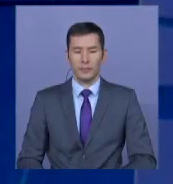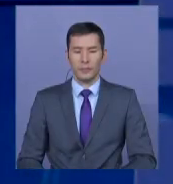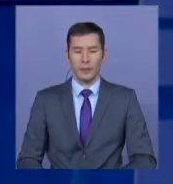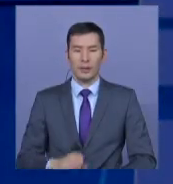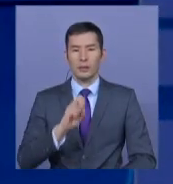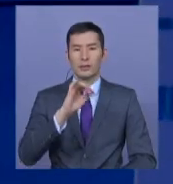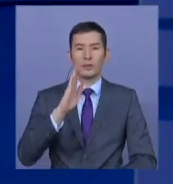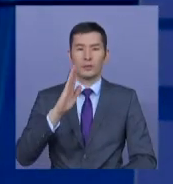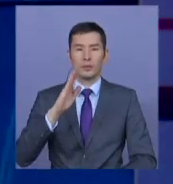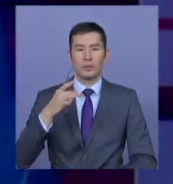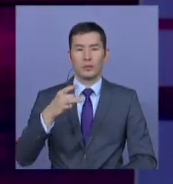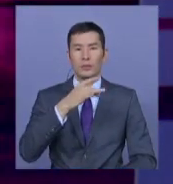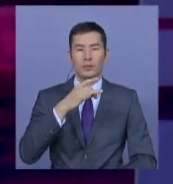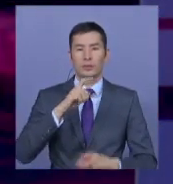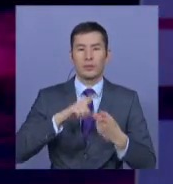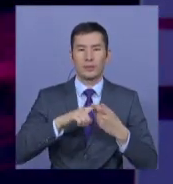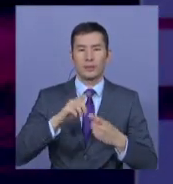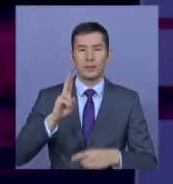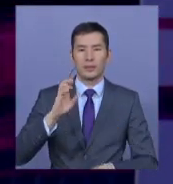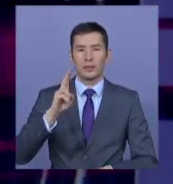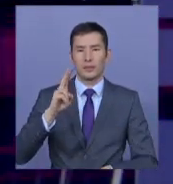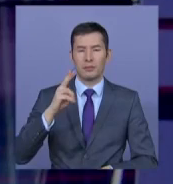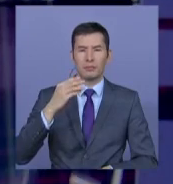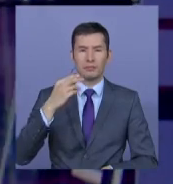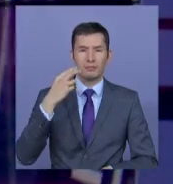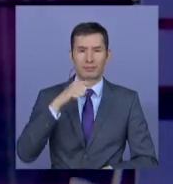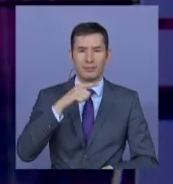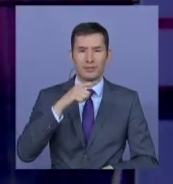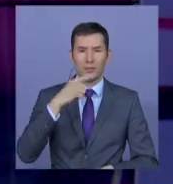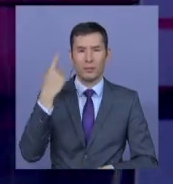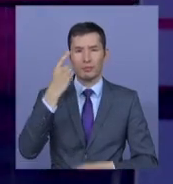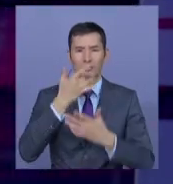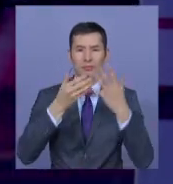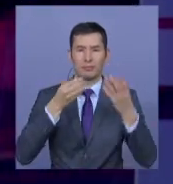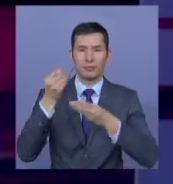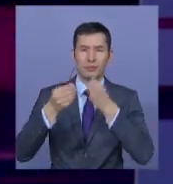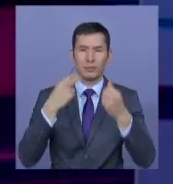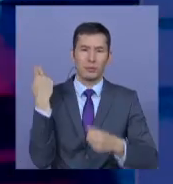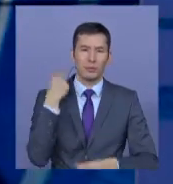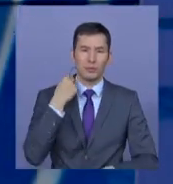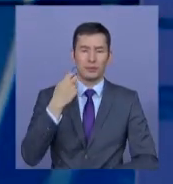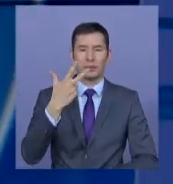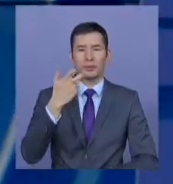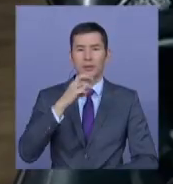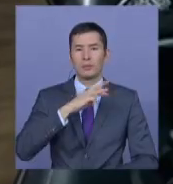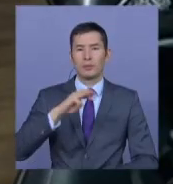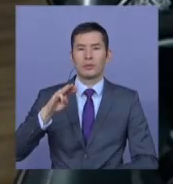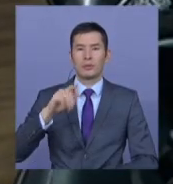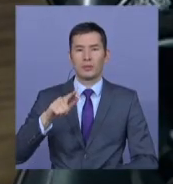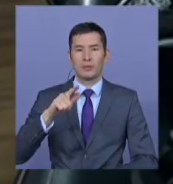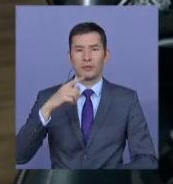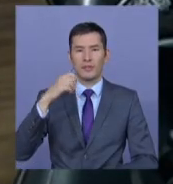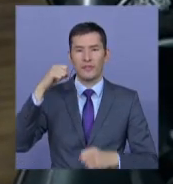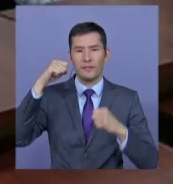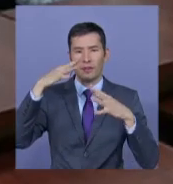Әуезов ауданы тұрғындарының коммуналдық қызметке қарызы 300 миллион теңгеден асып кеткен. Берешектің көбі жылуға, ауызсуға және жарыққа жиналып